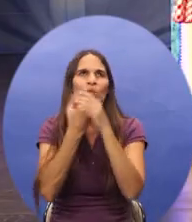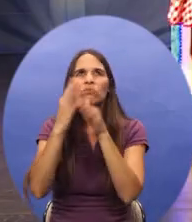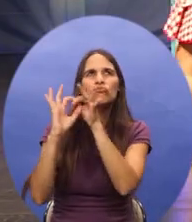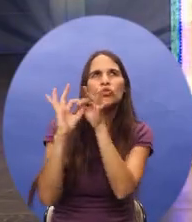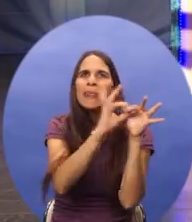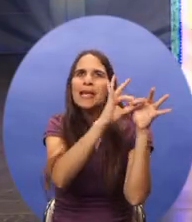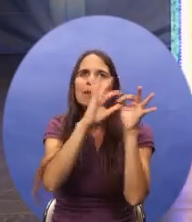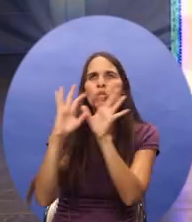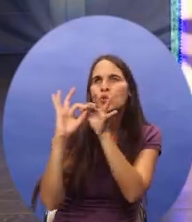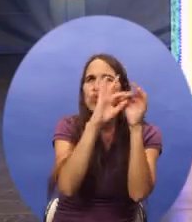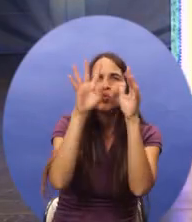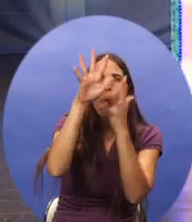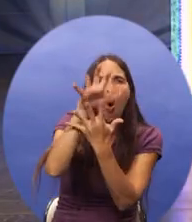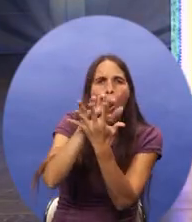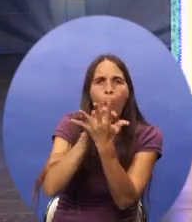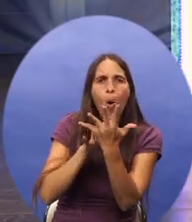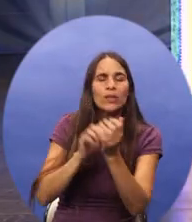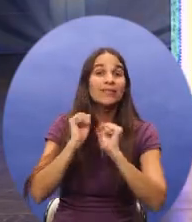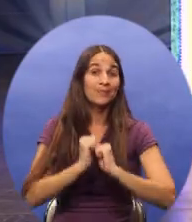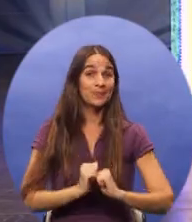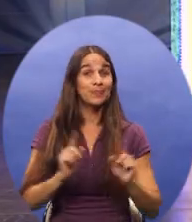משפטים ושורות.